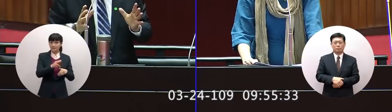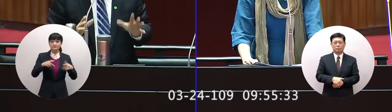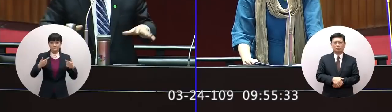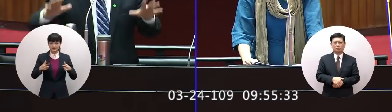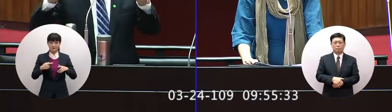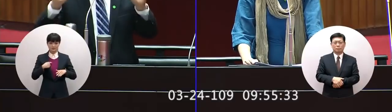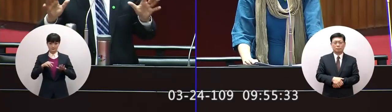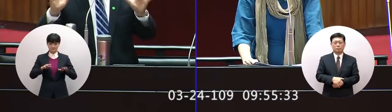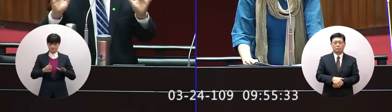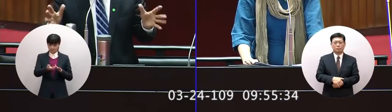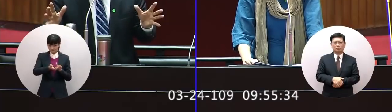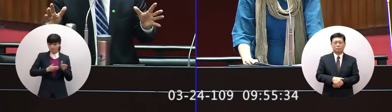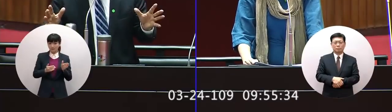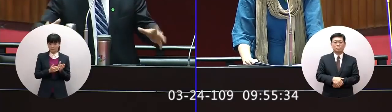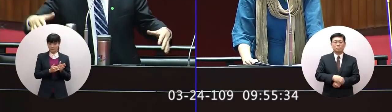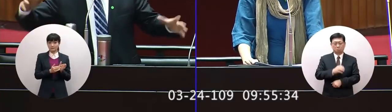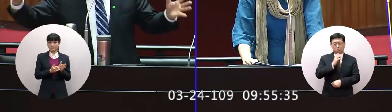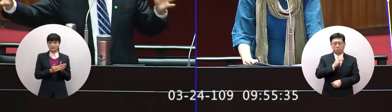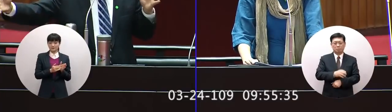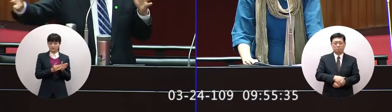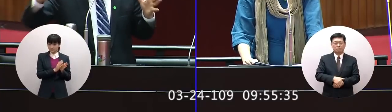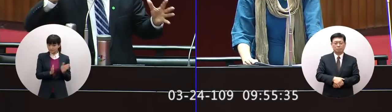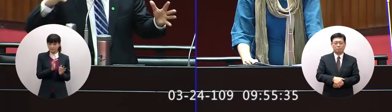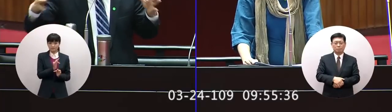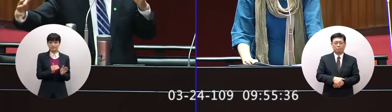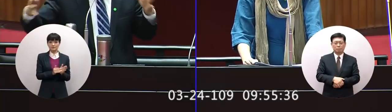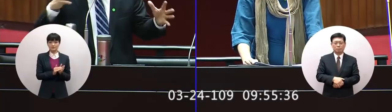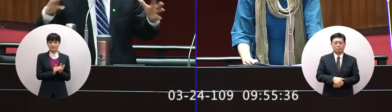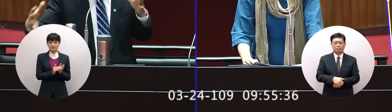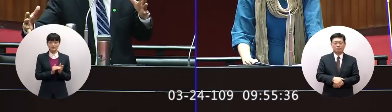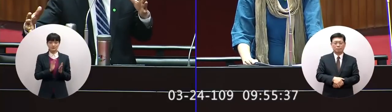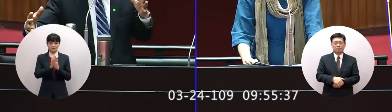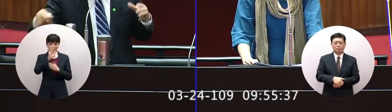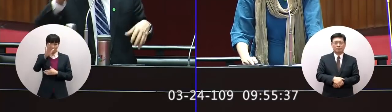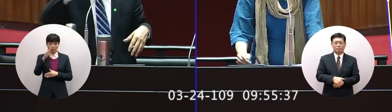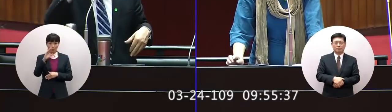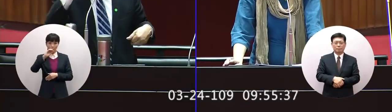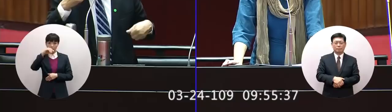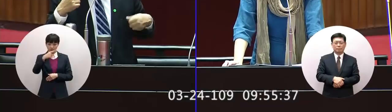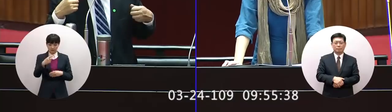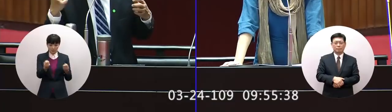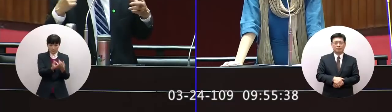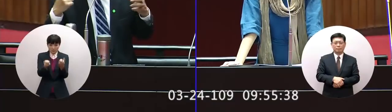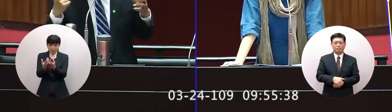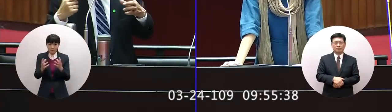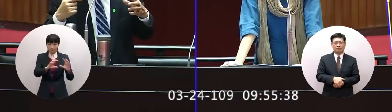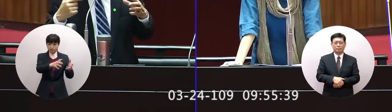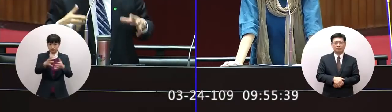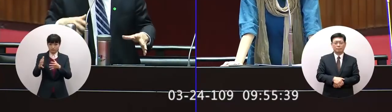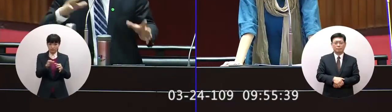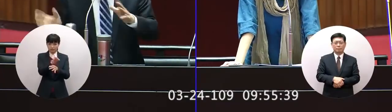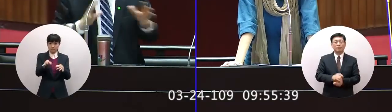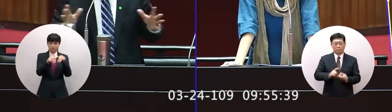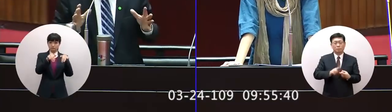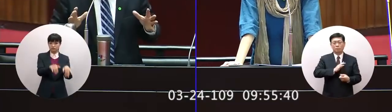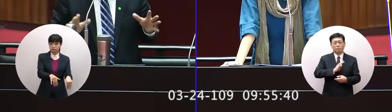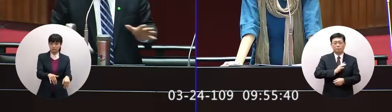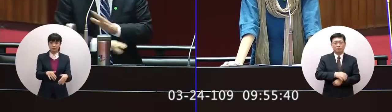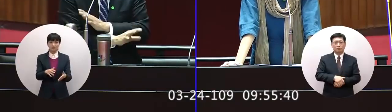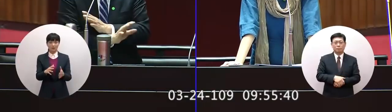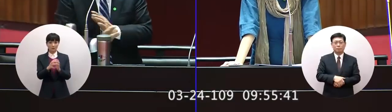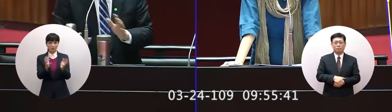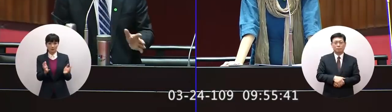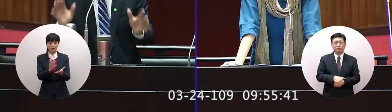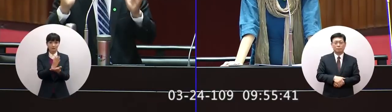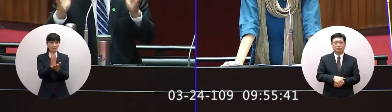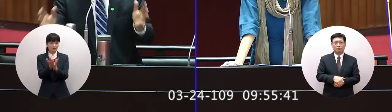署，但万一发生国际经济形势，这个包括经济， 是当然 经济形势